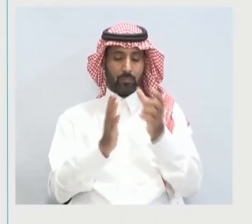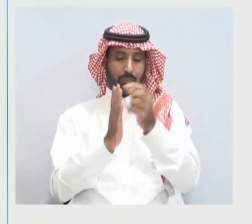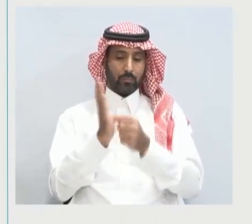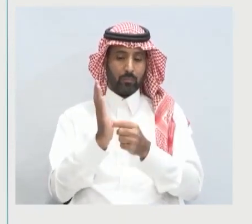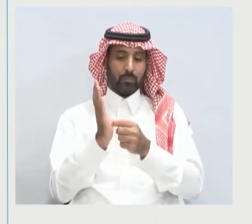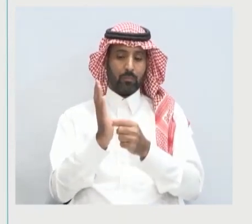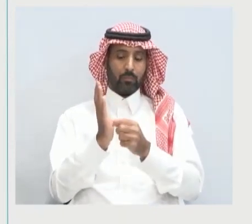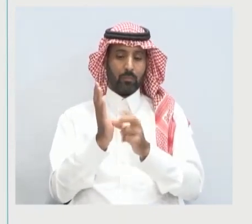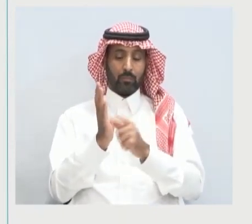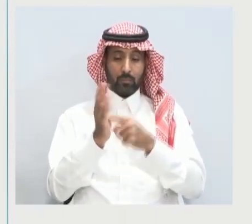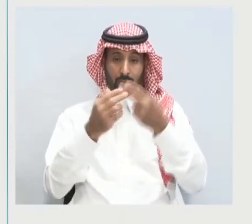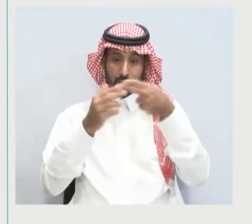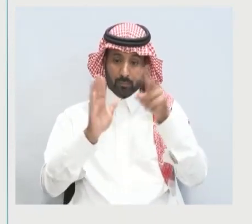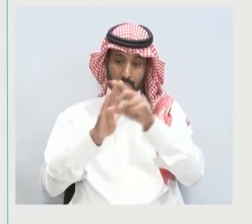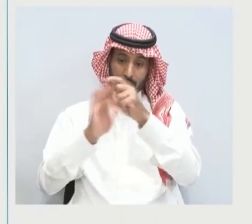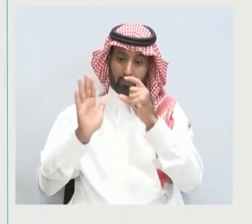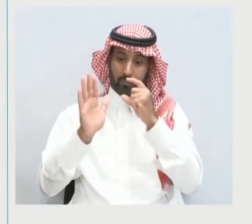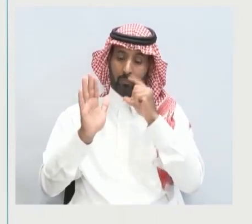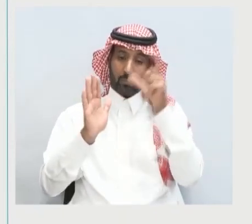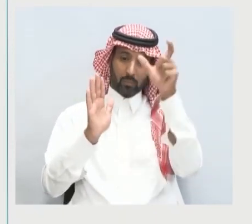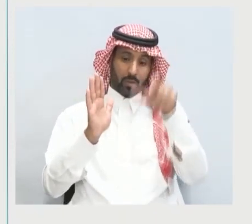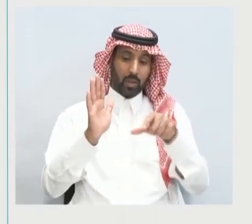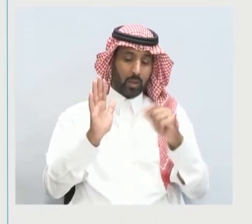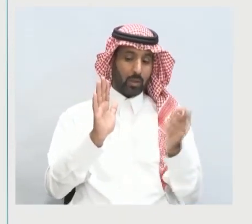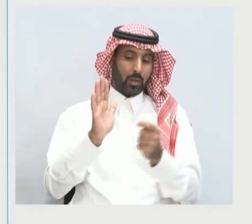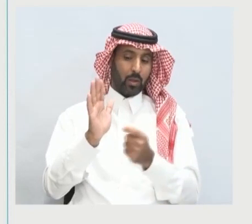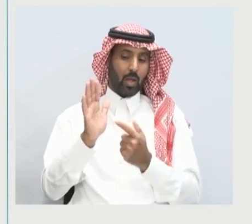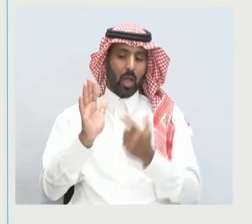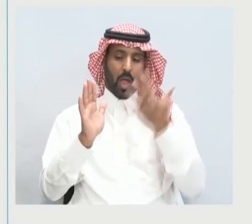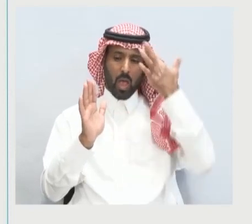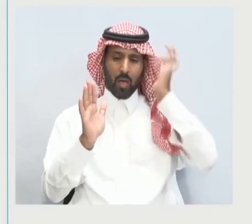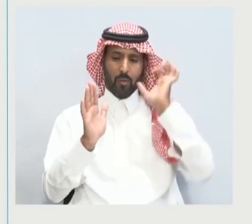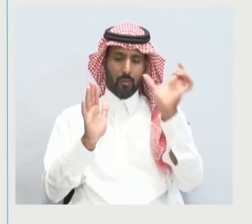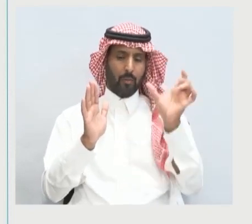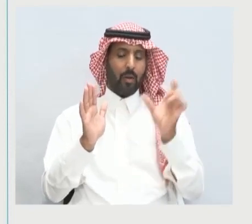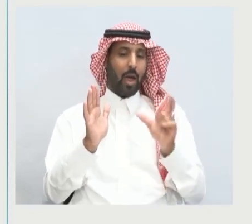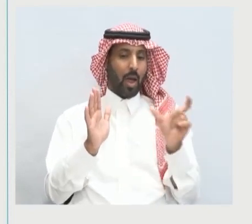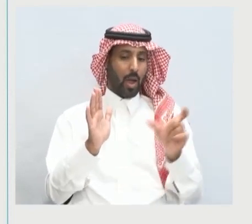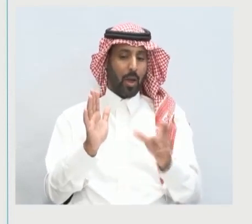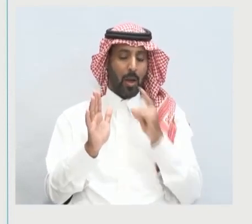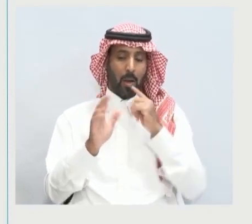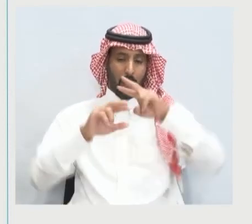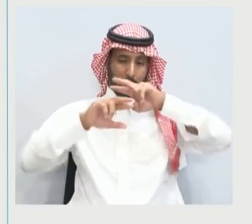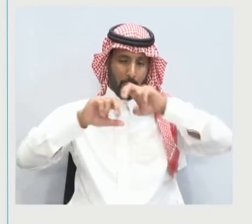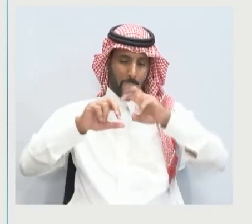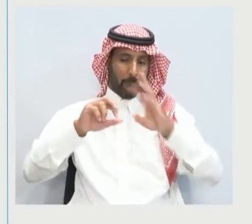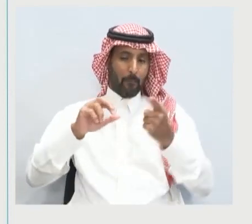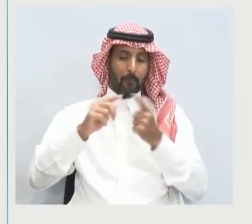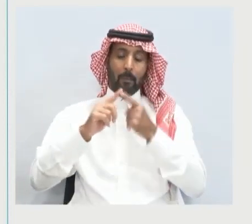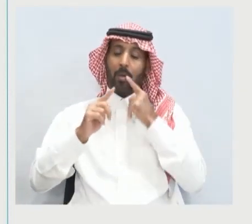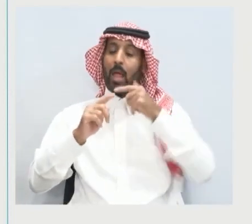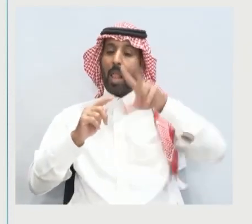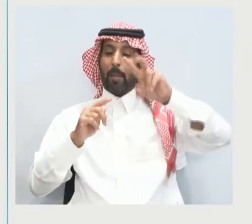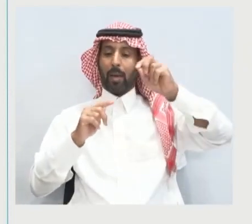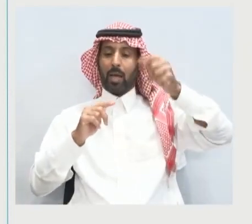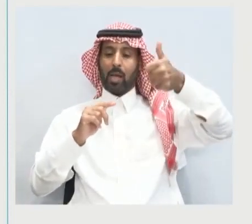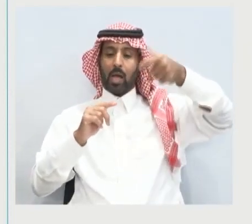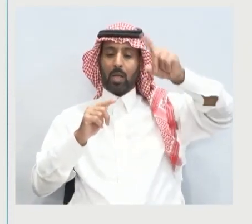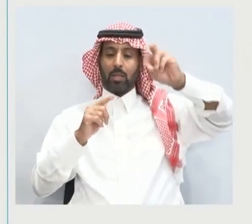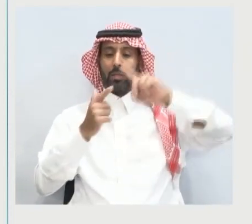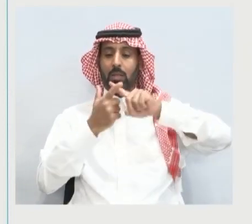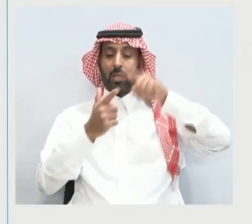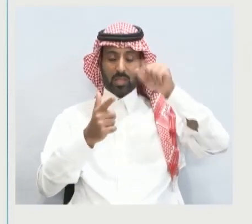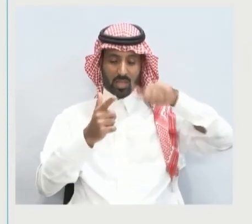بعد ذلك في نافذه الايقونات اكتب كلمه او عباره في البحث مثل البقاله واضغط على